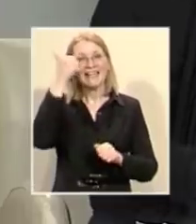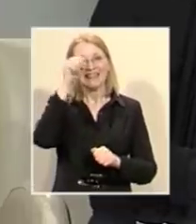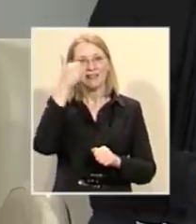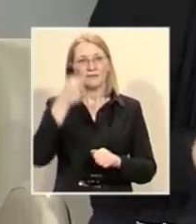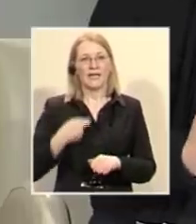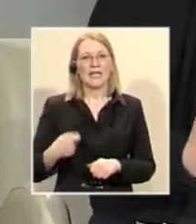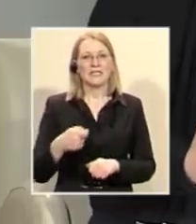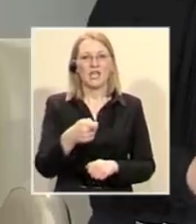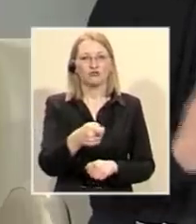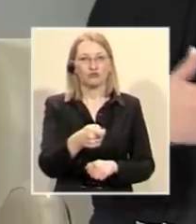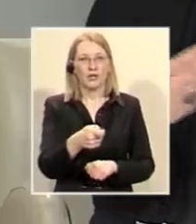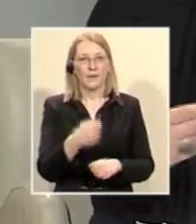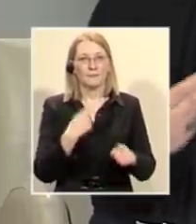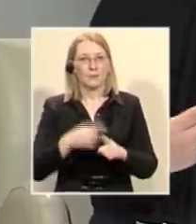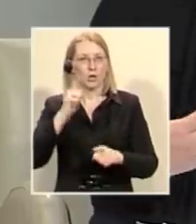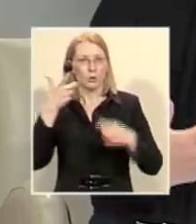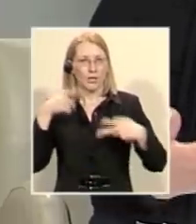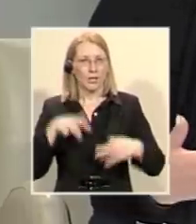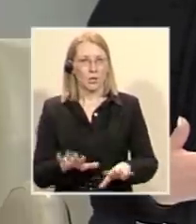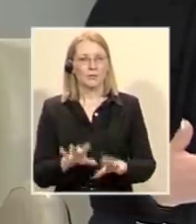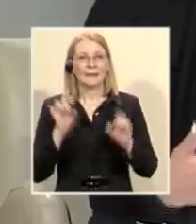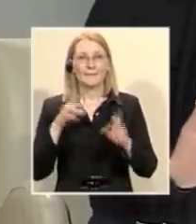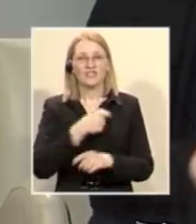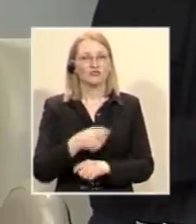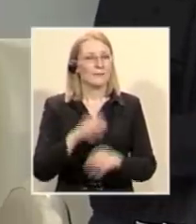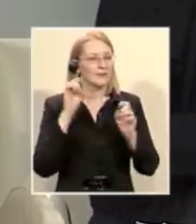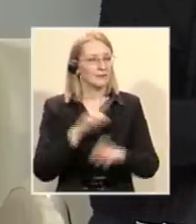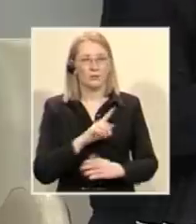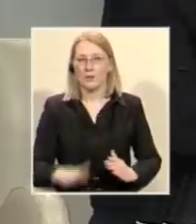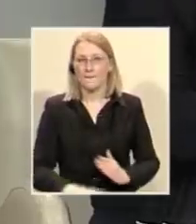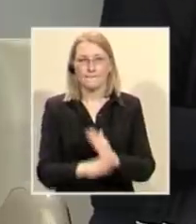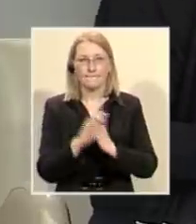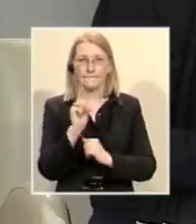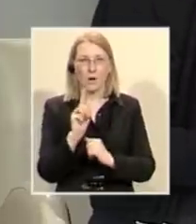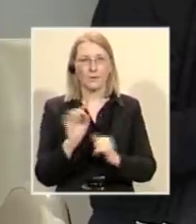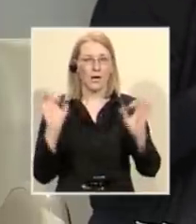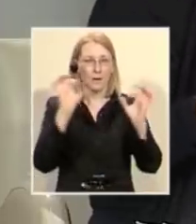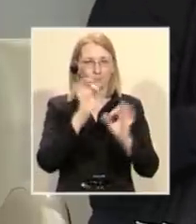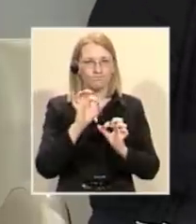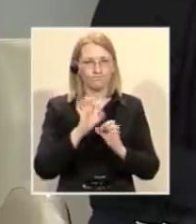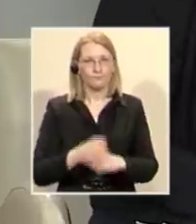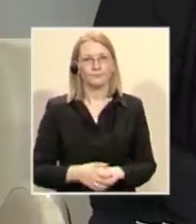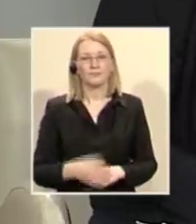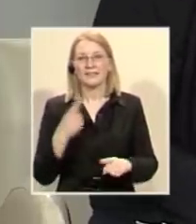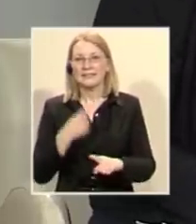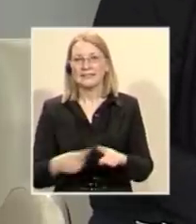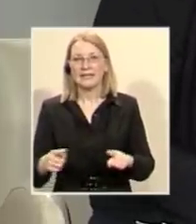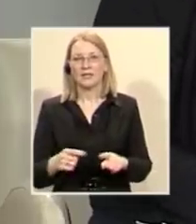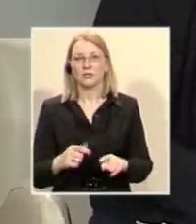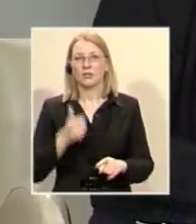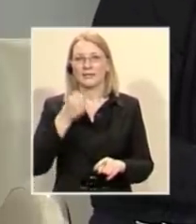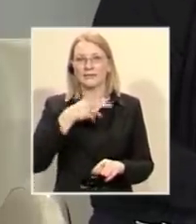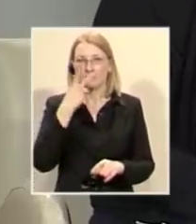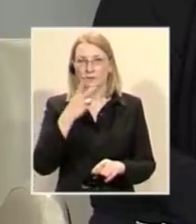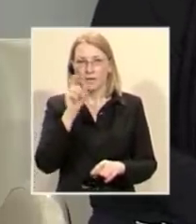jel? Bez tog štapa mu niko ne bi pomogao. Rijetkost da, evo, ne znam, da i jedno slabovidnoj osobi, da